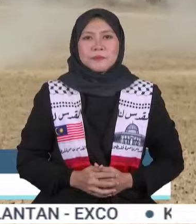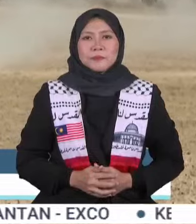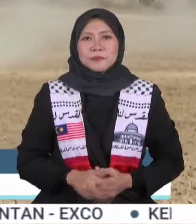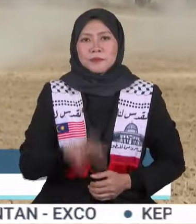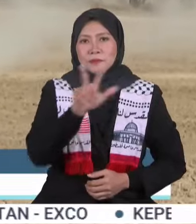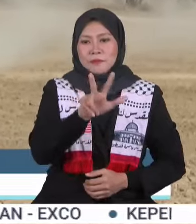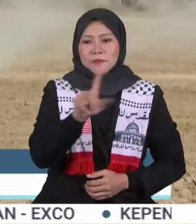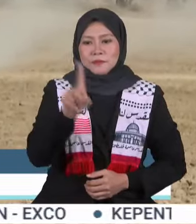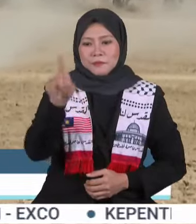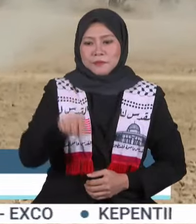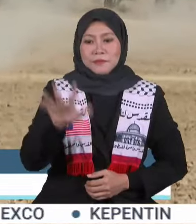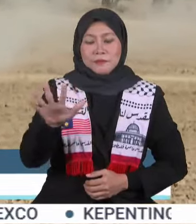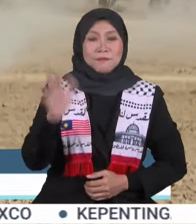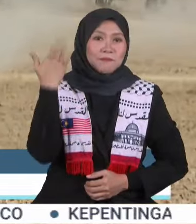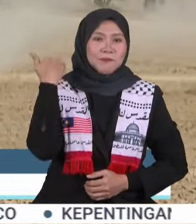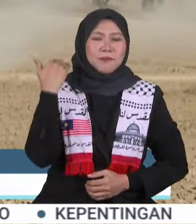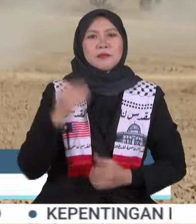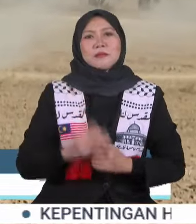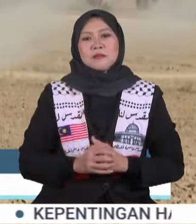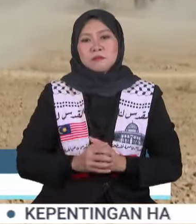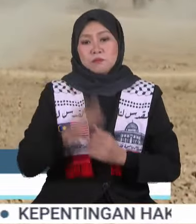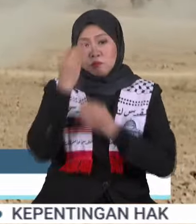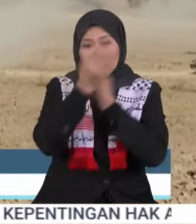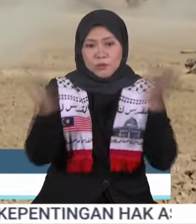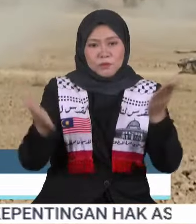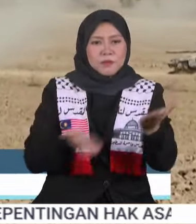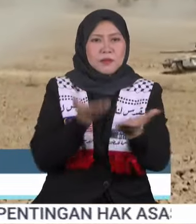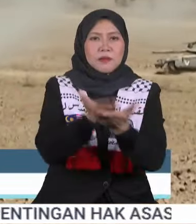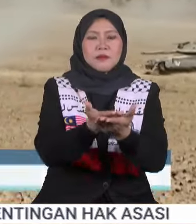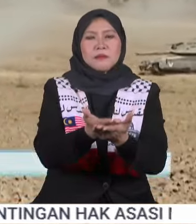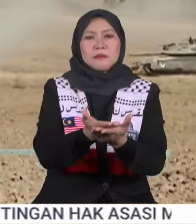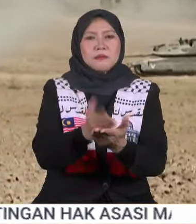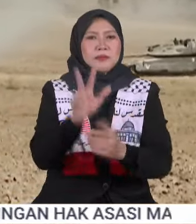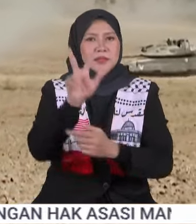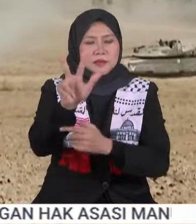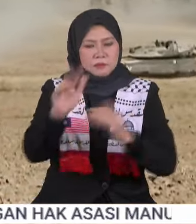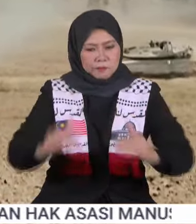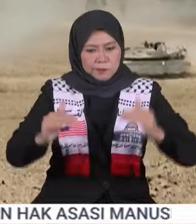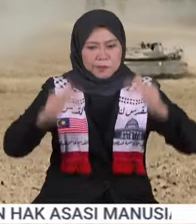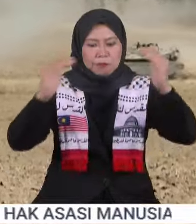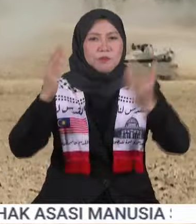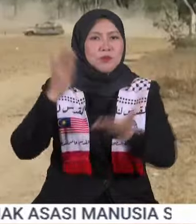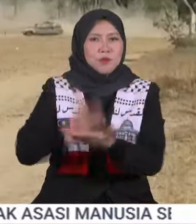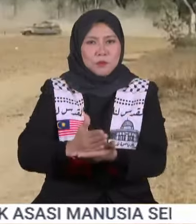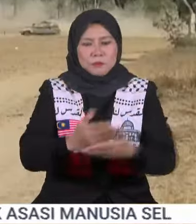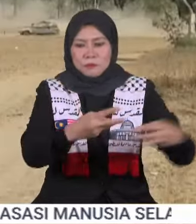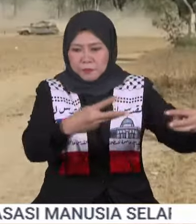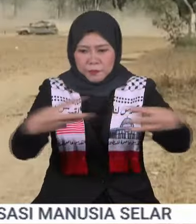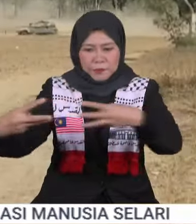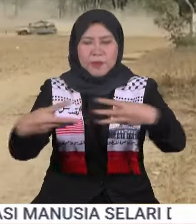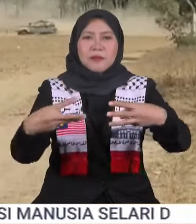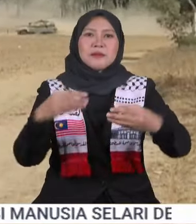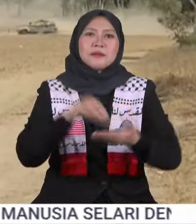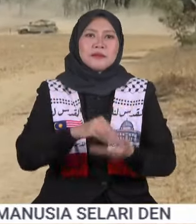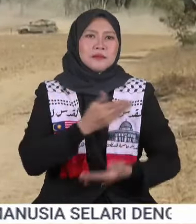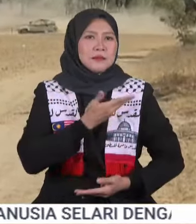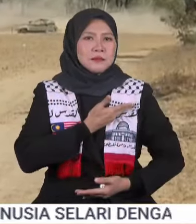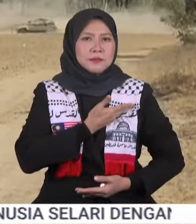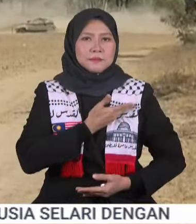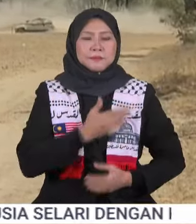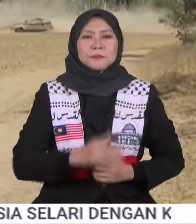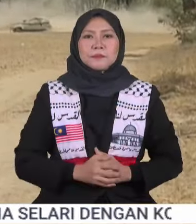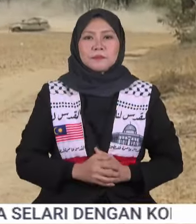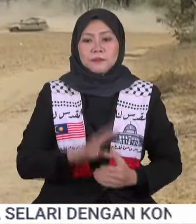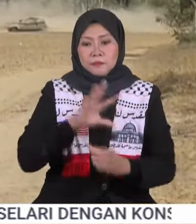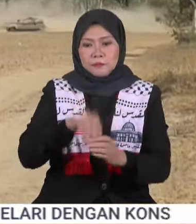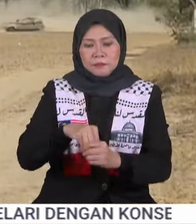Pada 31 Mei lepas, Biden mengumumkan cadangan tiga fasa untuk gencatan senjata sepenuhnya di Gaza.